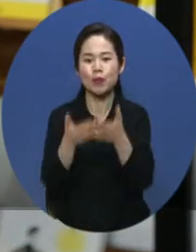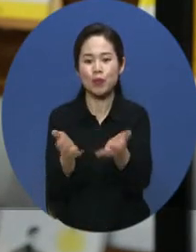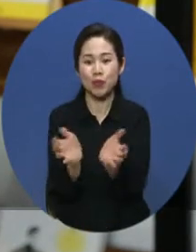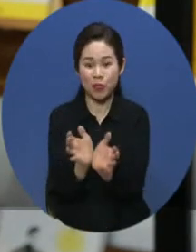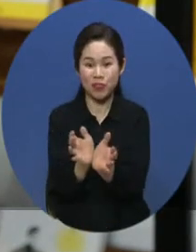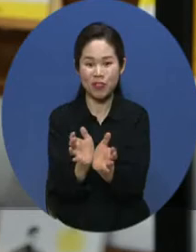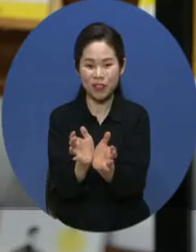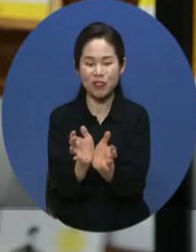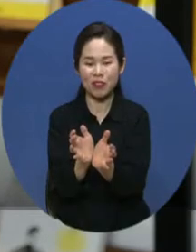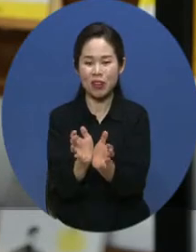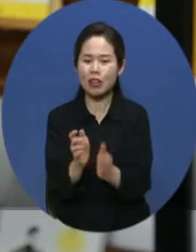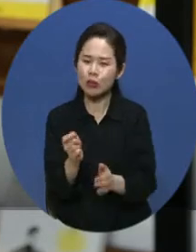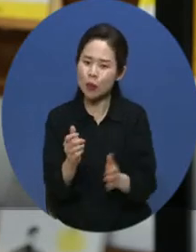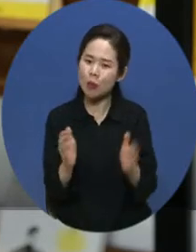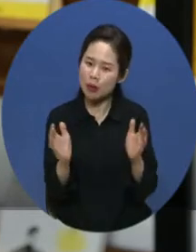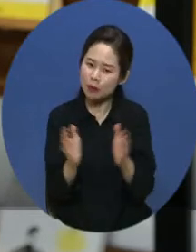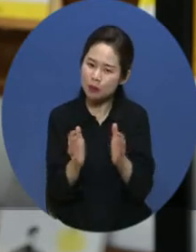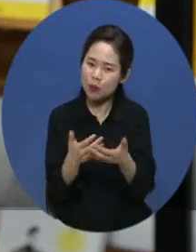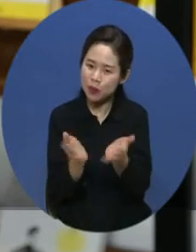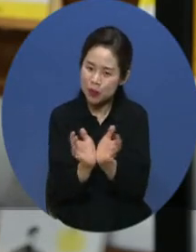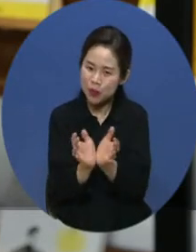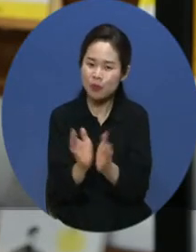이렇게 작게 시작을 하게 됐습니다.